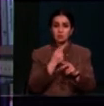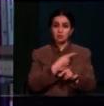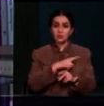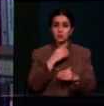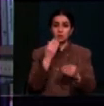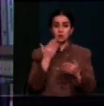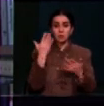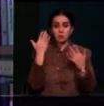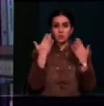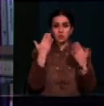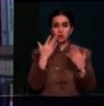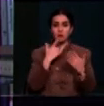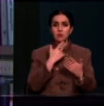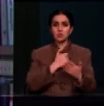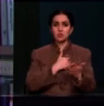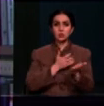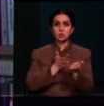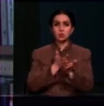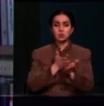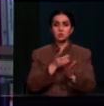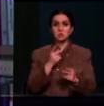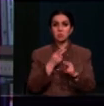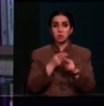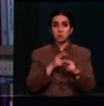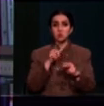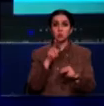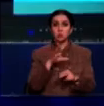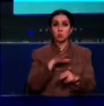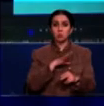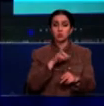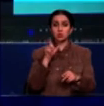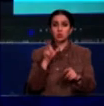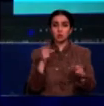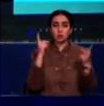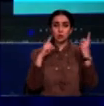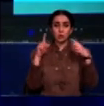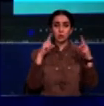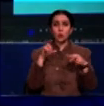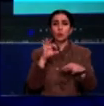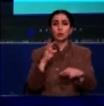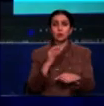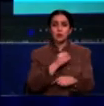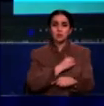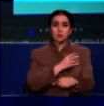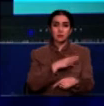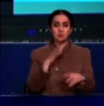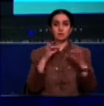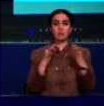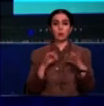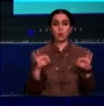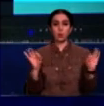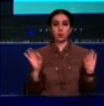его представлением об офицерской службе, потому что это был человеком творческим. Он хотел свободы.